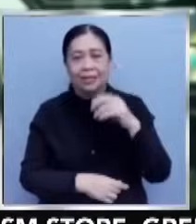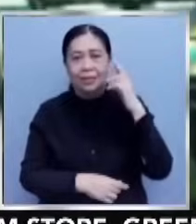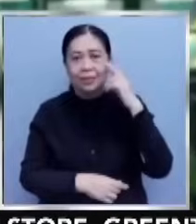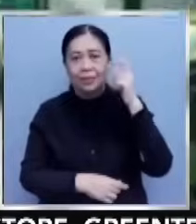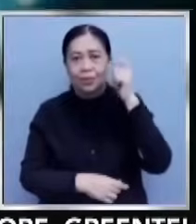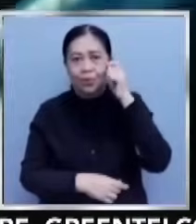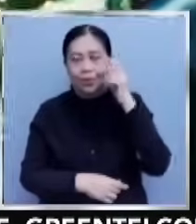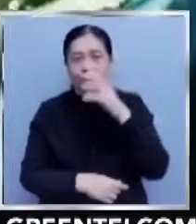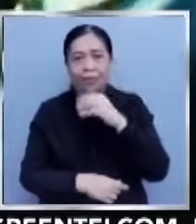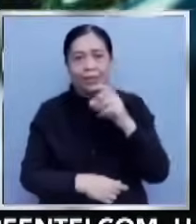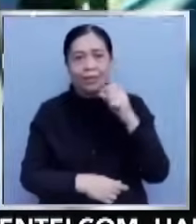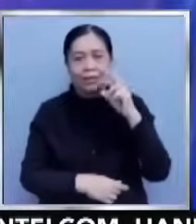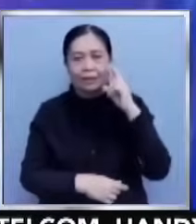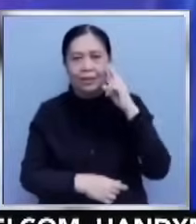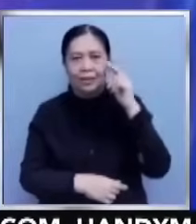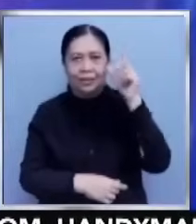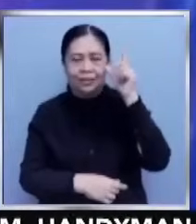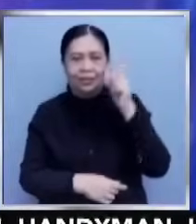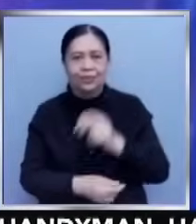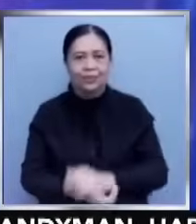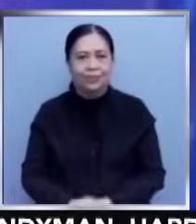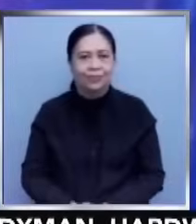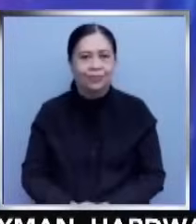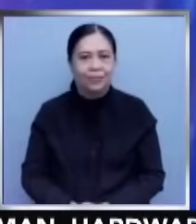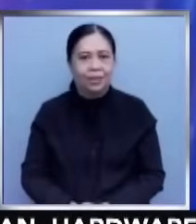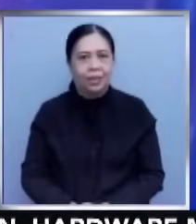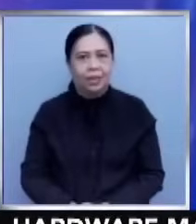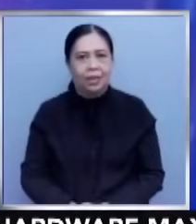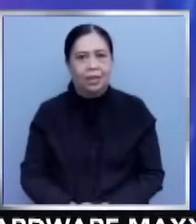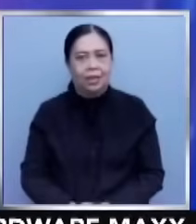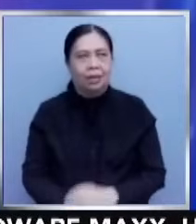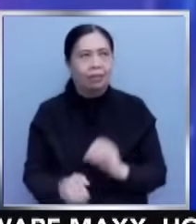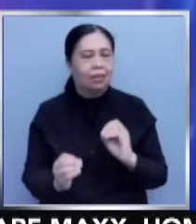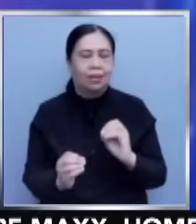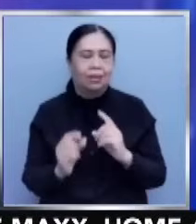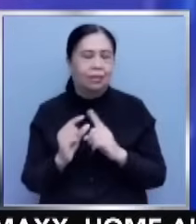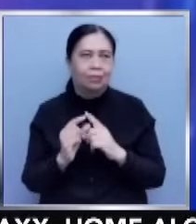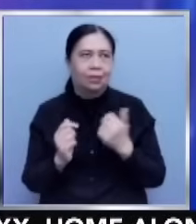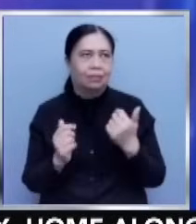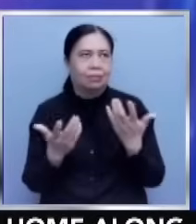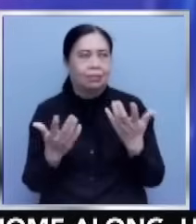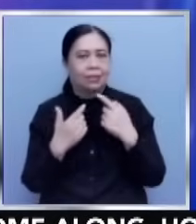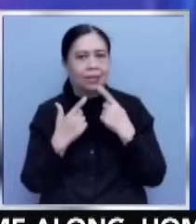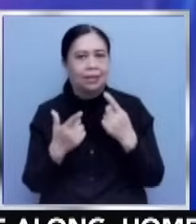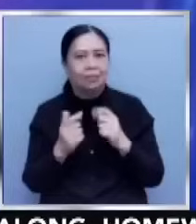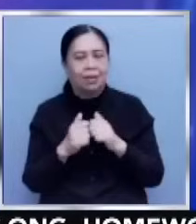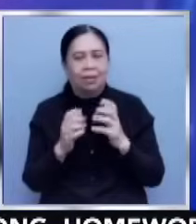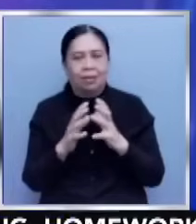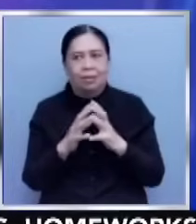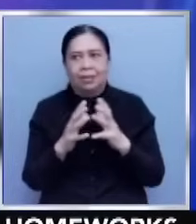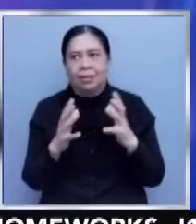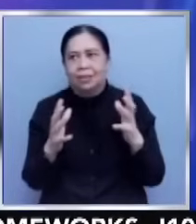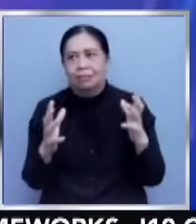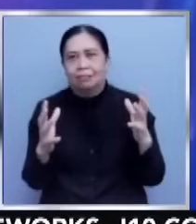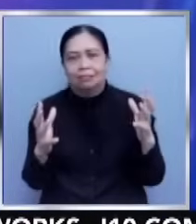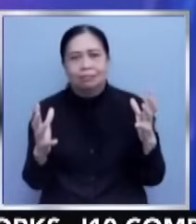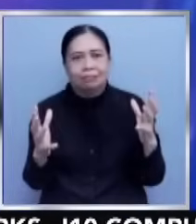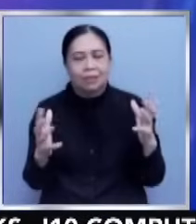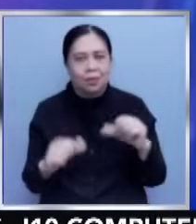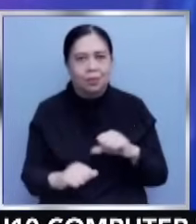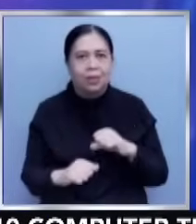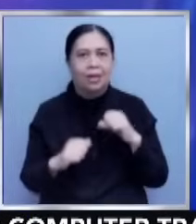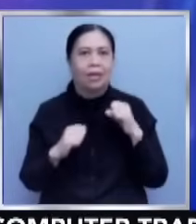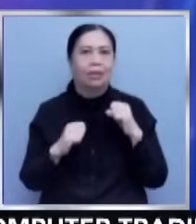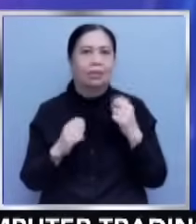at Rafael Landicho. Wala akong ibang word na masasabi is kung gaano ako ka-proud na